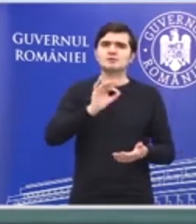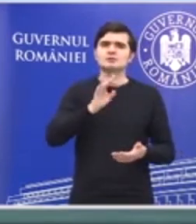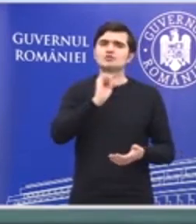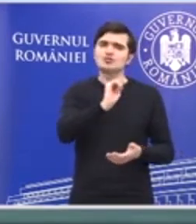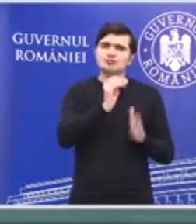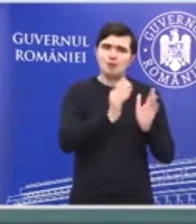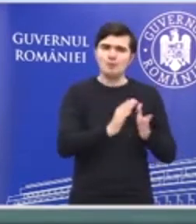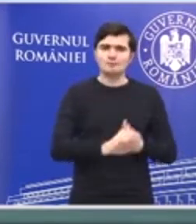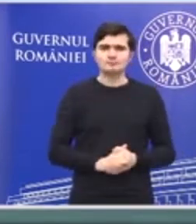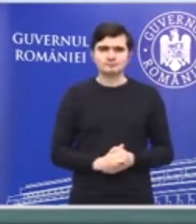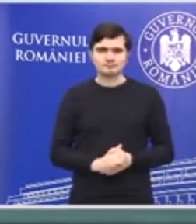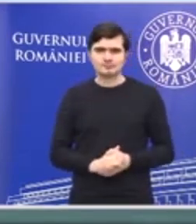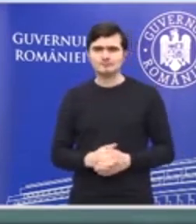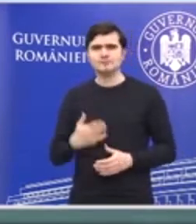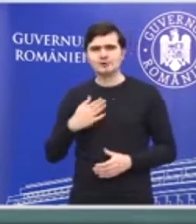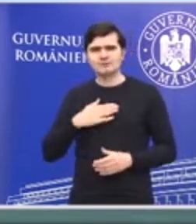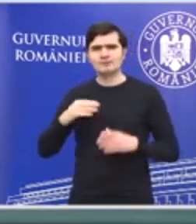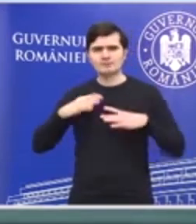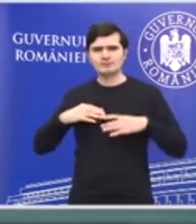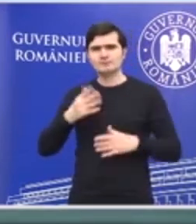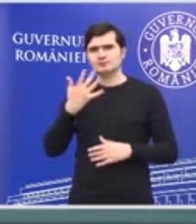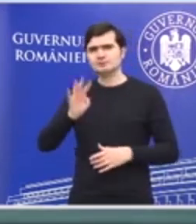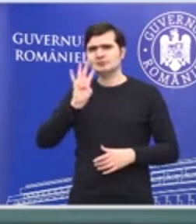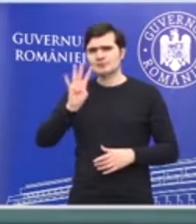2.724.259, un stoc de